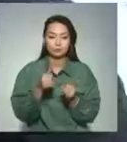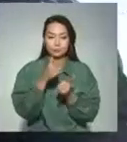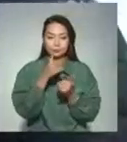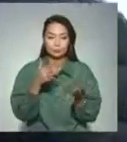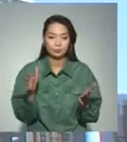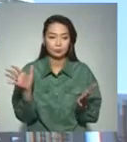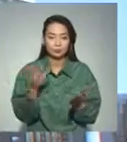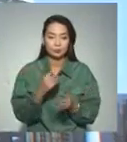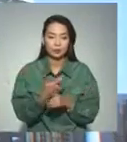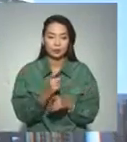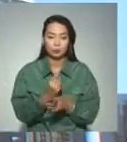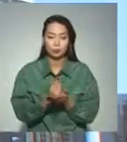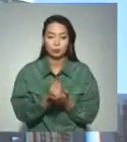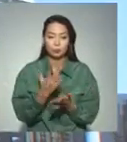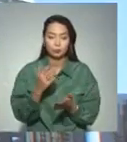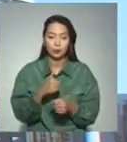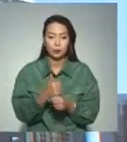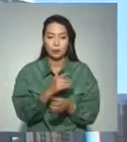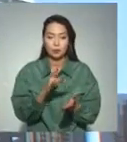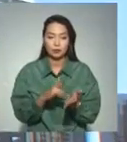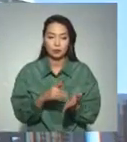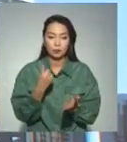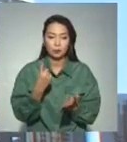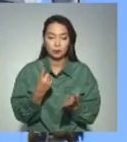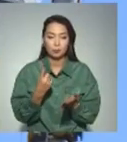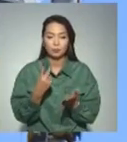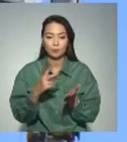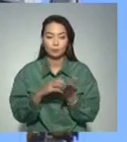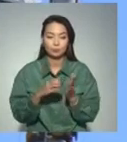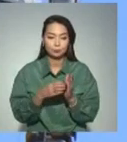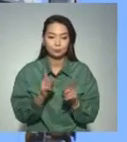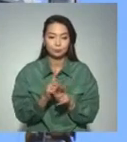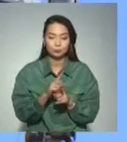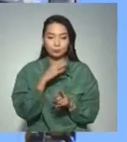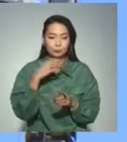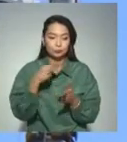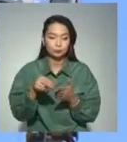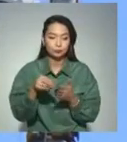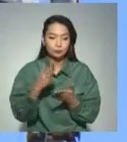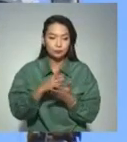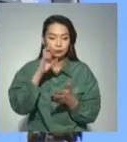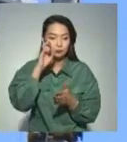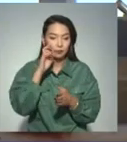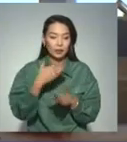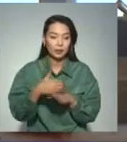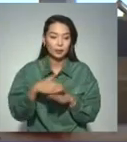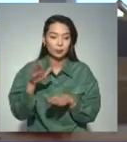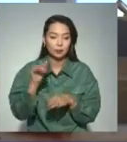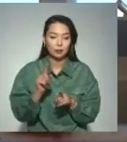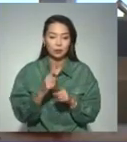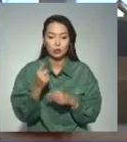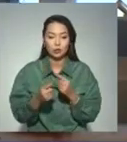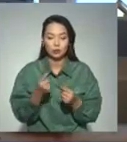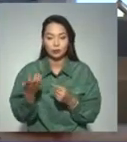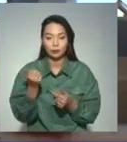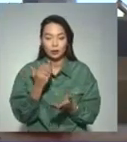бәрі қымбат екен. Қазір бас қалада бір және екі бөлмелі пәтерлі сұранысқа ие. Көбі мемлекеттік ипотекалық бағдарламалар арқылы алады дейді